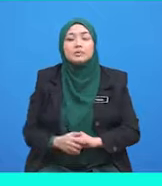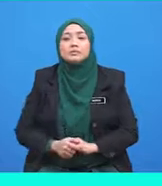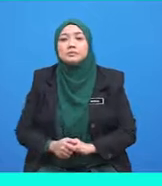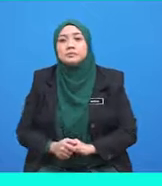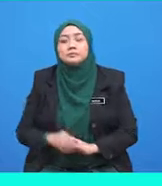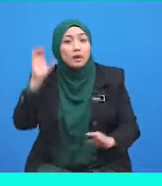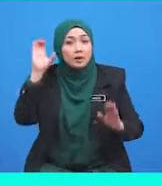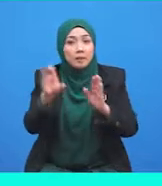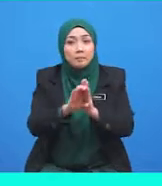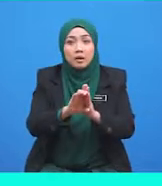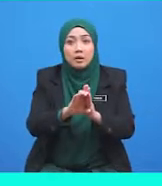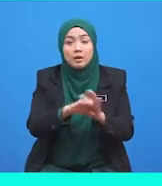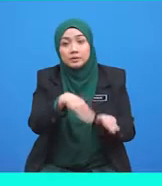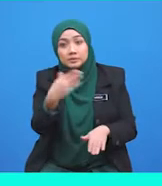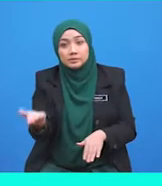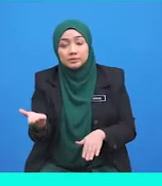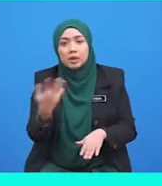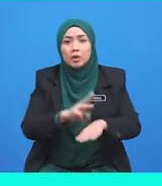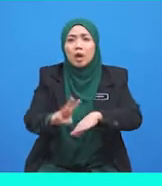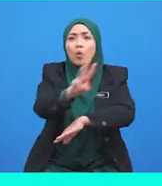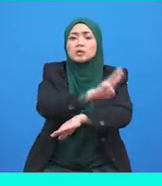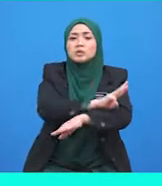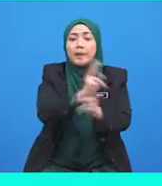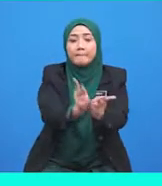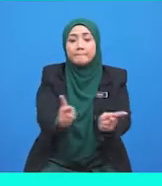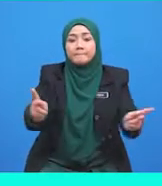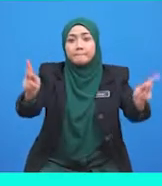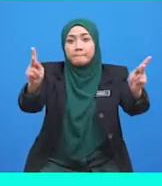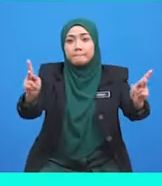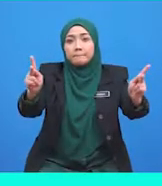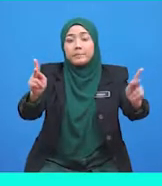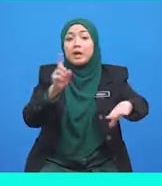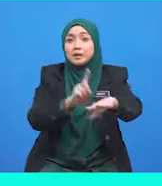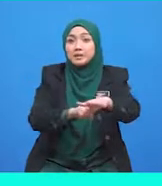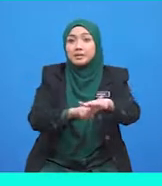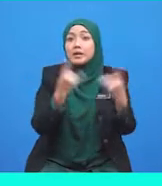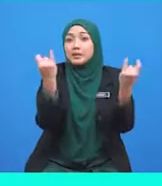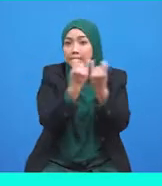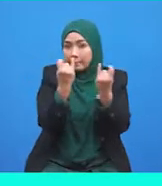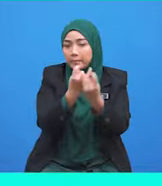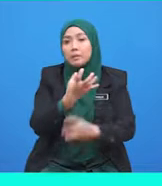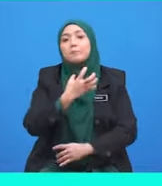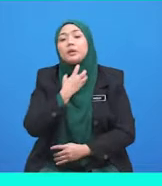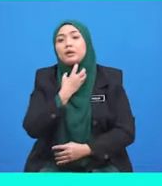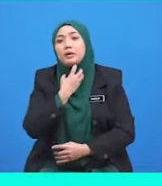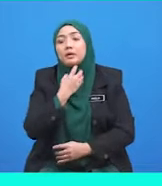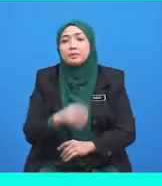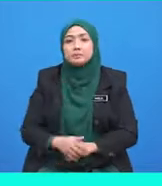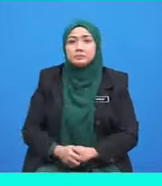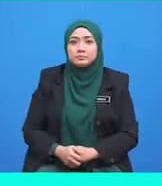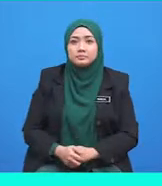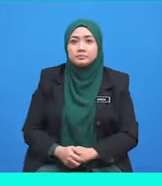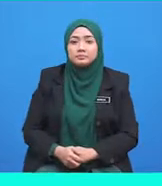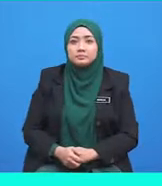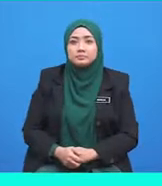Gambar seterusnya pula adalah kawasan perkuburan tentera Commonwealth di Taiping, Perak. Justru